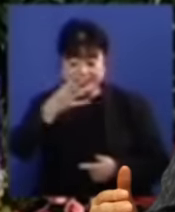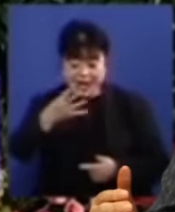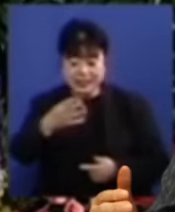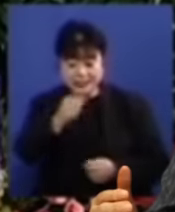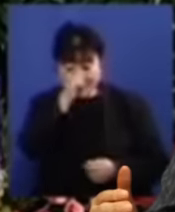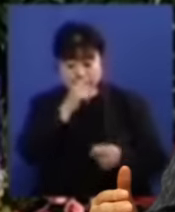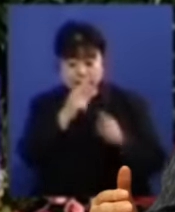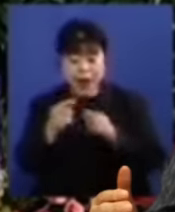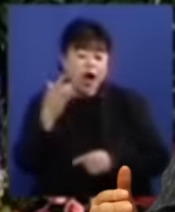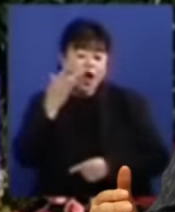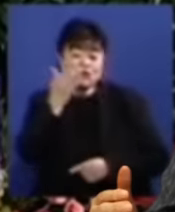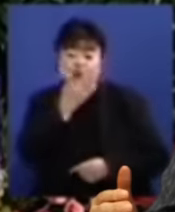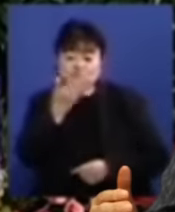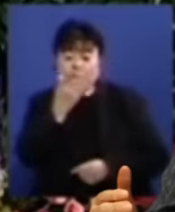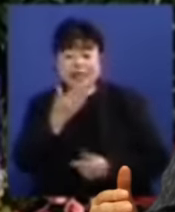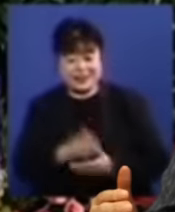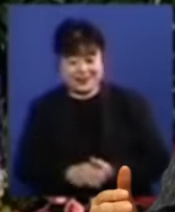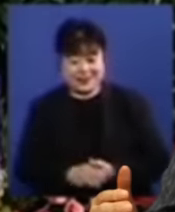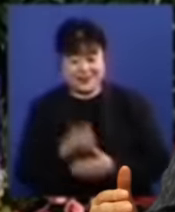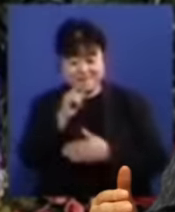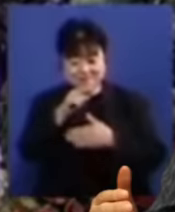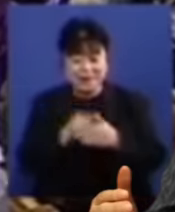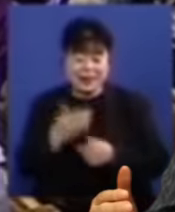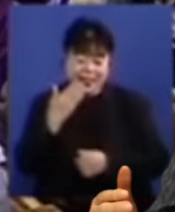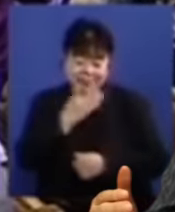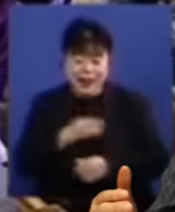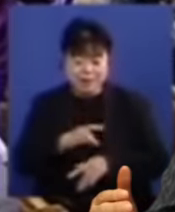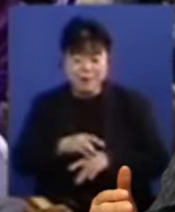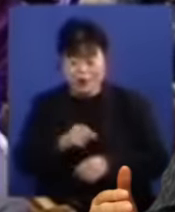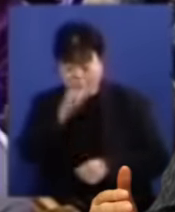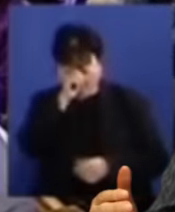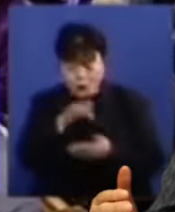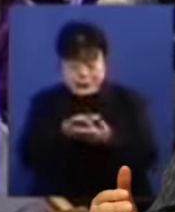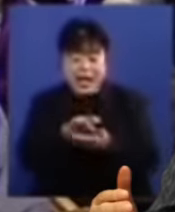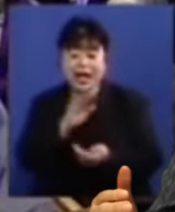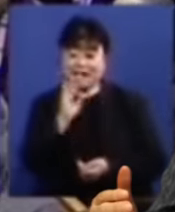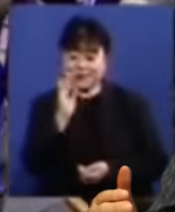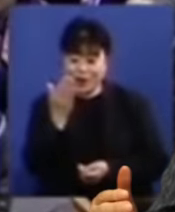말은 꿀송이 같아서 마음에 달고 뼈에 양약이 된다.